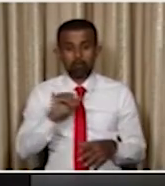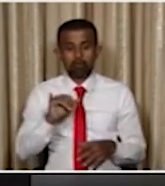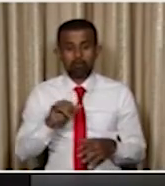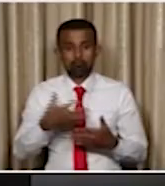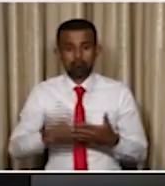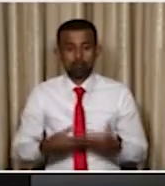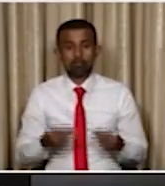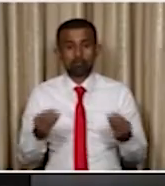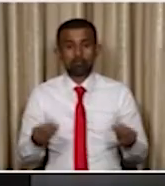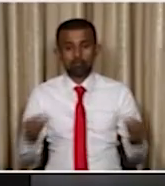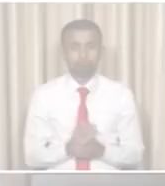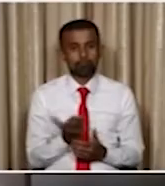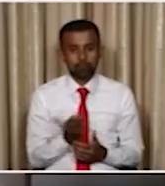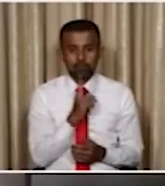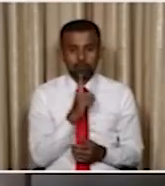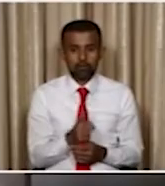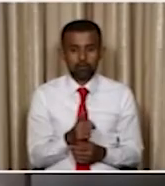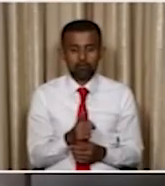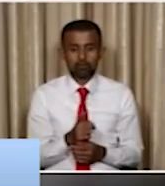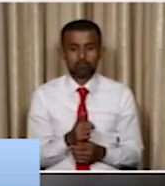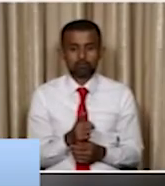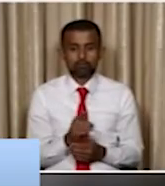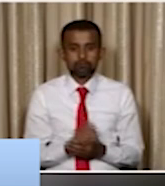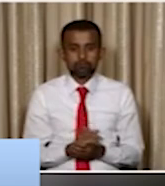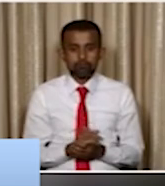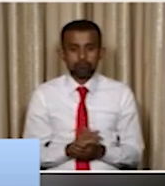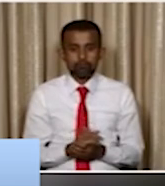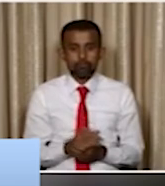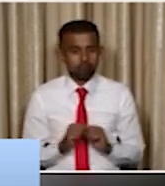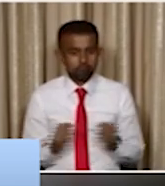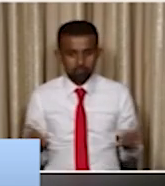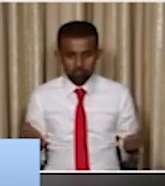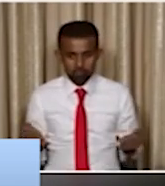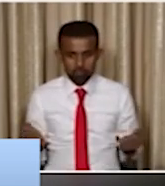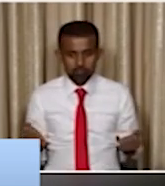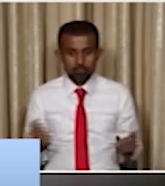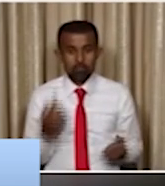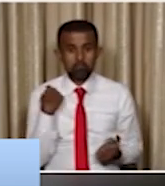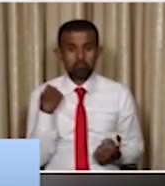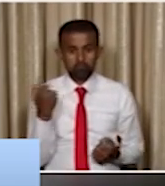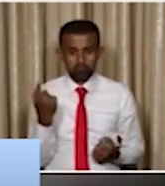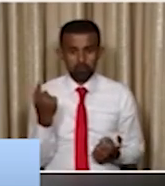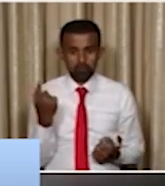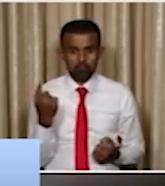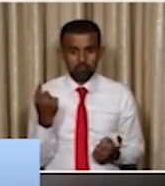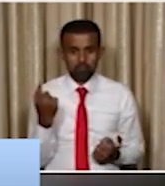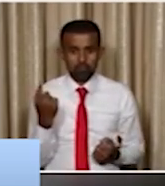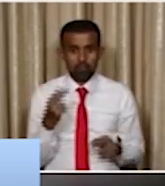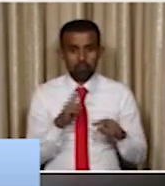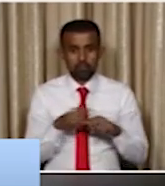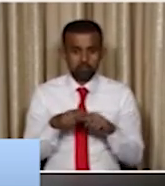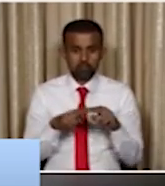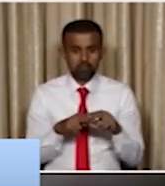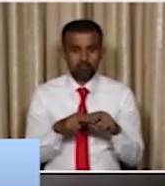ඉදිරිපත් කිරීමට අපි කටයුතු කරනවා කරුණා කරලා අර ණය නොගෙවපු ධන කුවේරෙන් අපි දන්නවා ඒගොල්ලන්ට තියෙනවා ගජමිතුරු